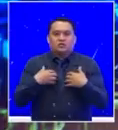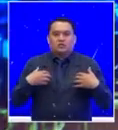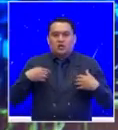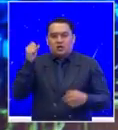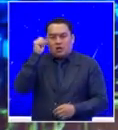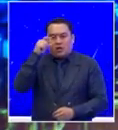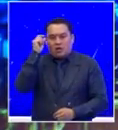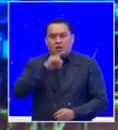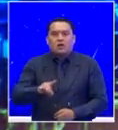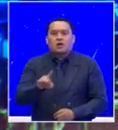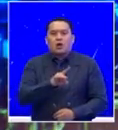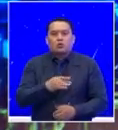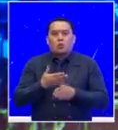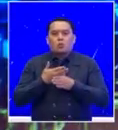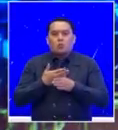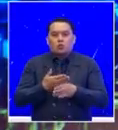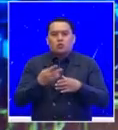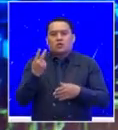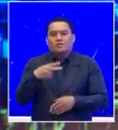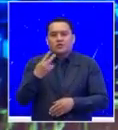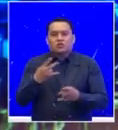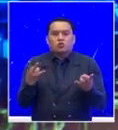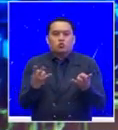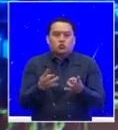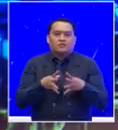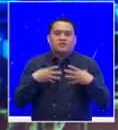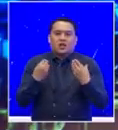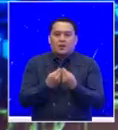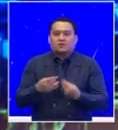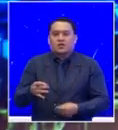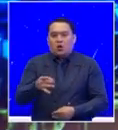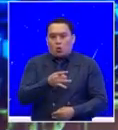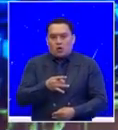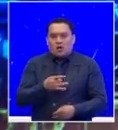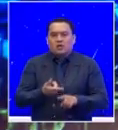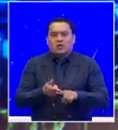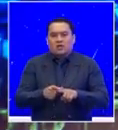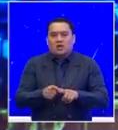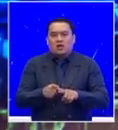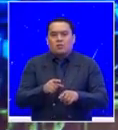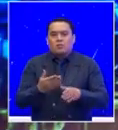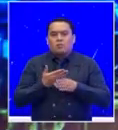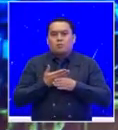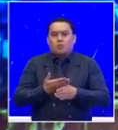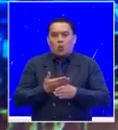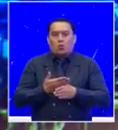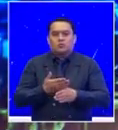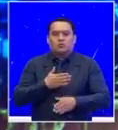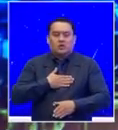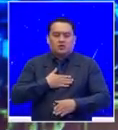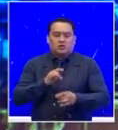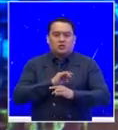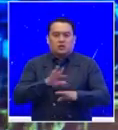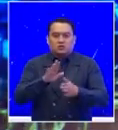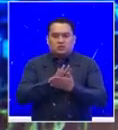из Кильдинского района на помощь 20 нуждающимся семьям региона. Это наша посильная помощь соотечественникам в